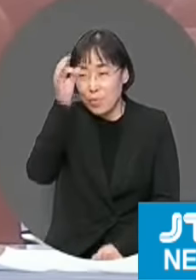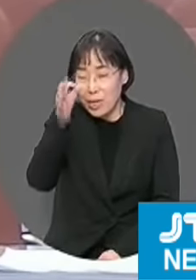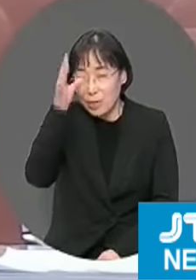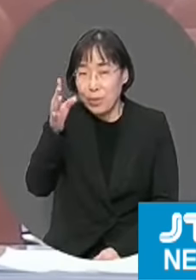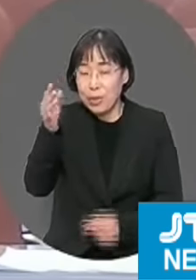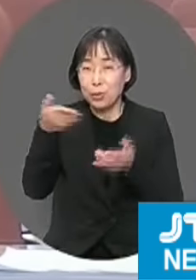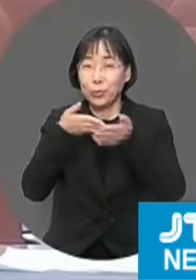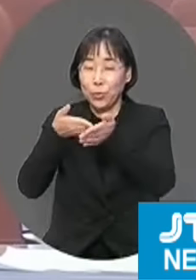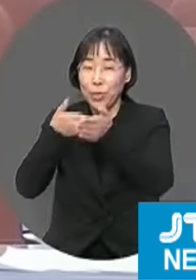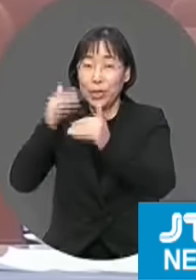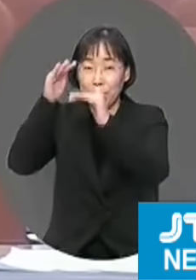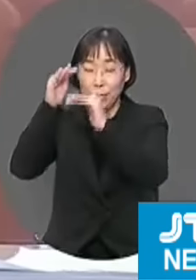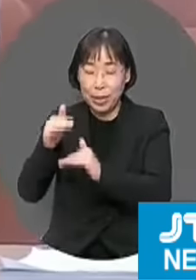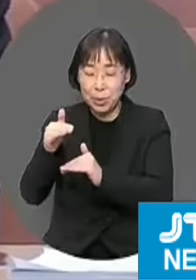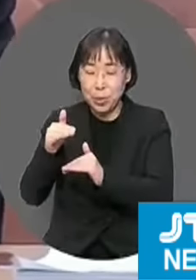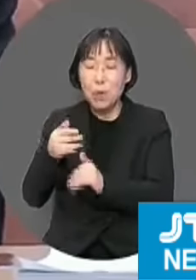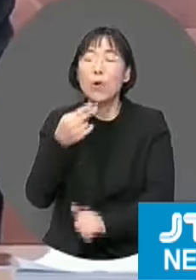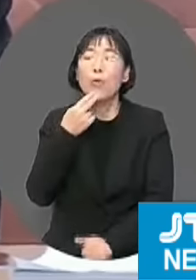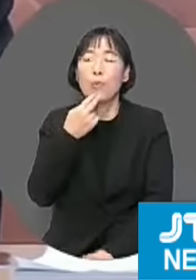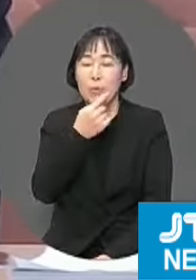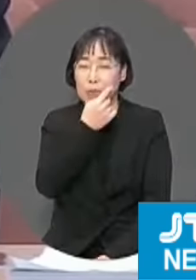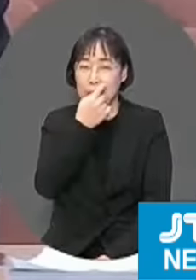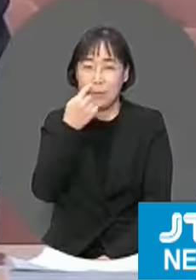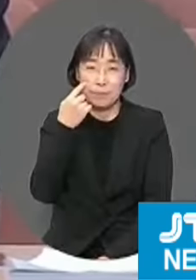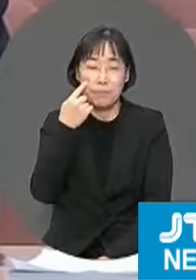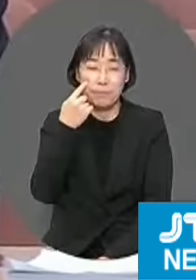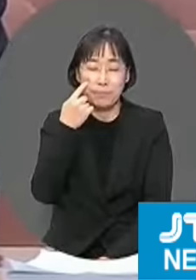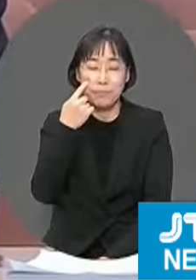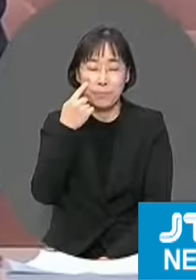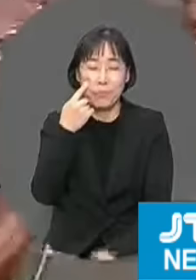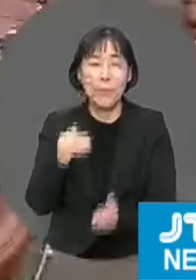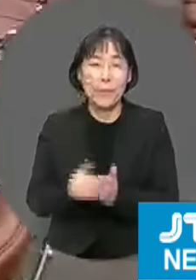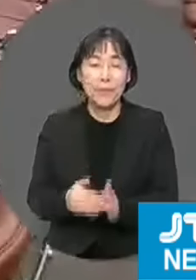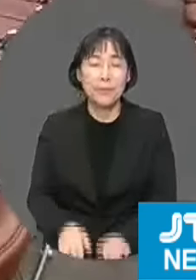확인이 됐습니다. 자, 김현희 의원께 2분 드리겠습니다. 지금 제가 아까 백